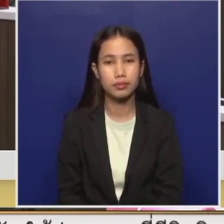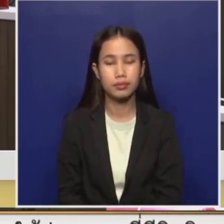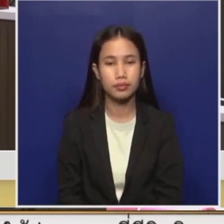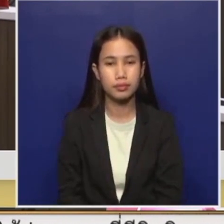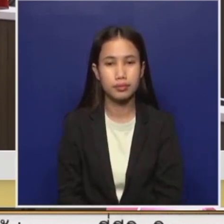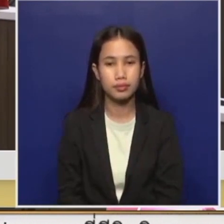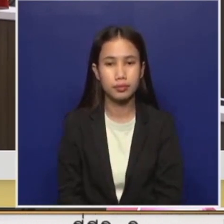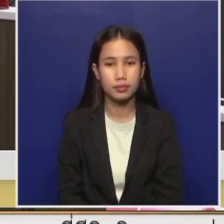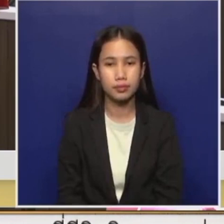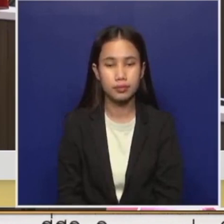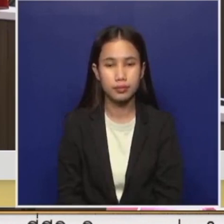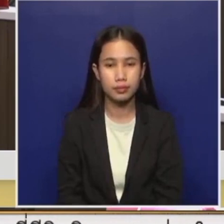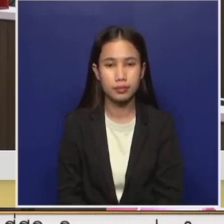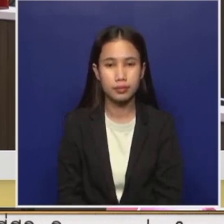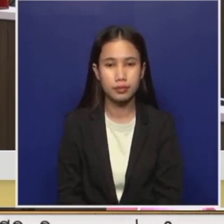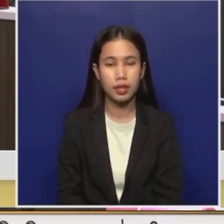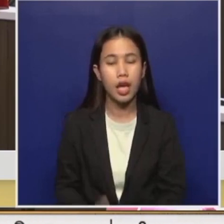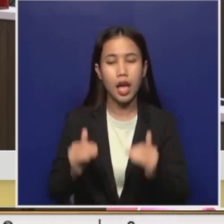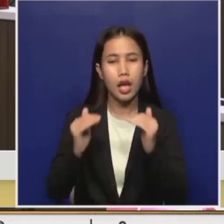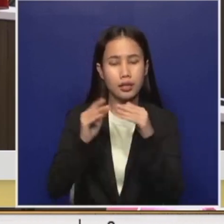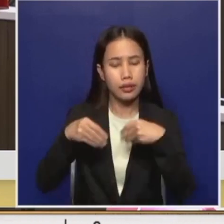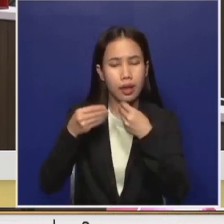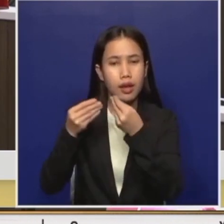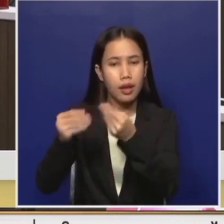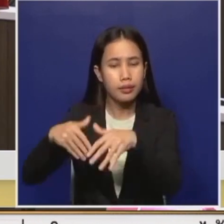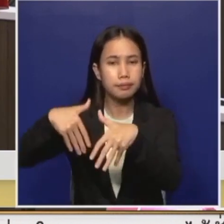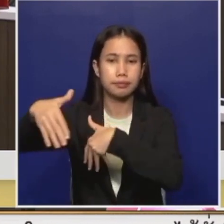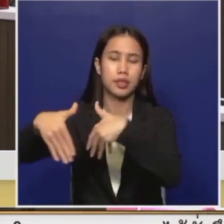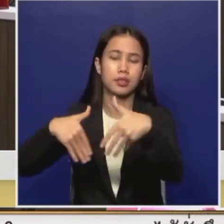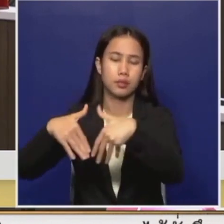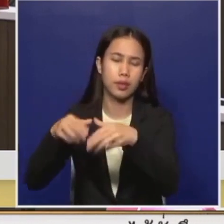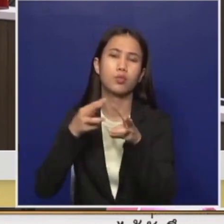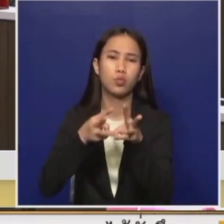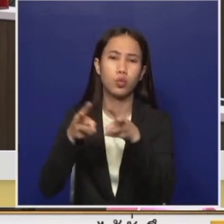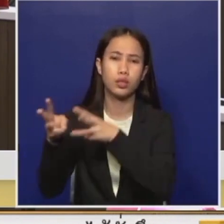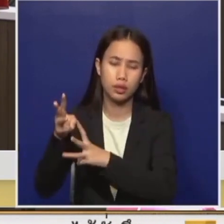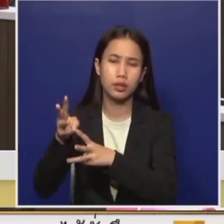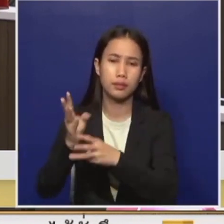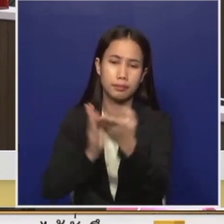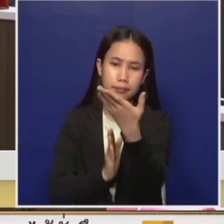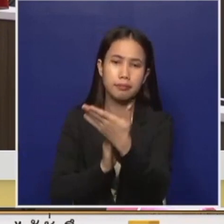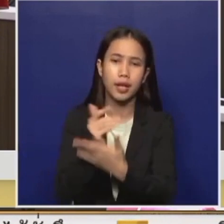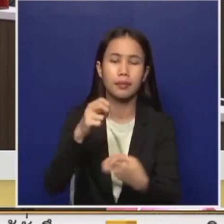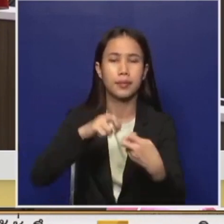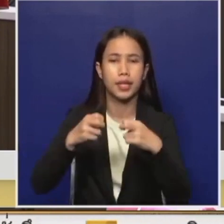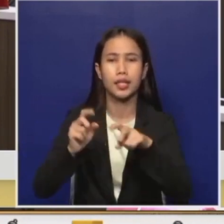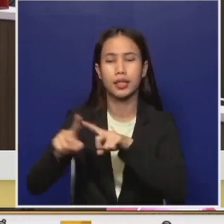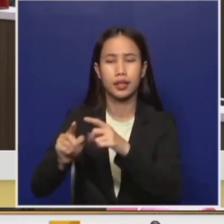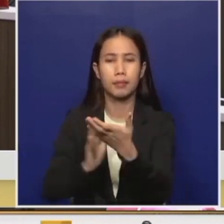คืนอับหน้าที่แ้จรงงก whales ประชาชนผมวารคืทางรอด ของบ้านของเมืองเด้